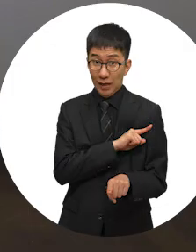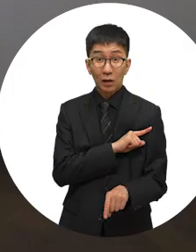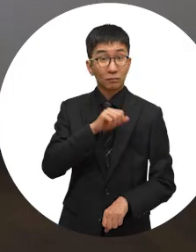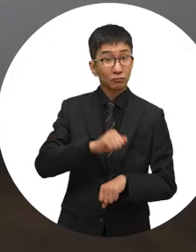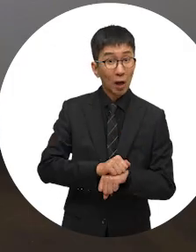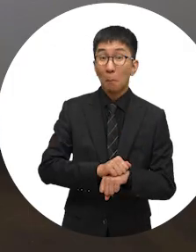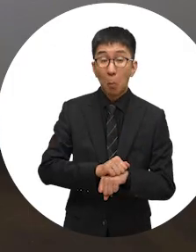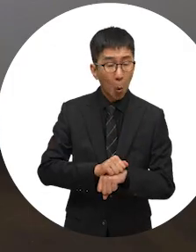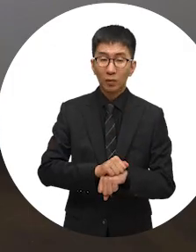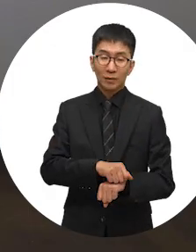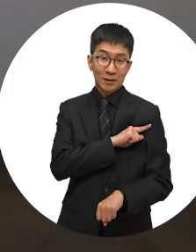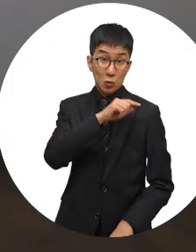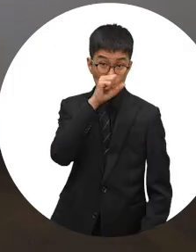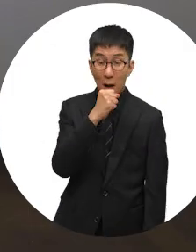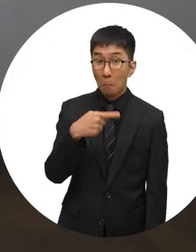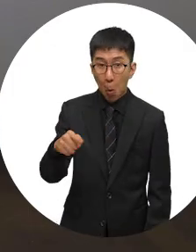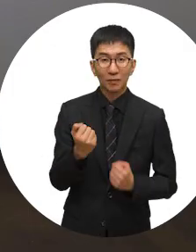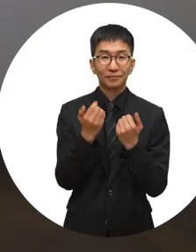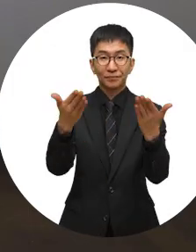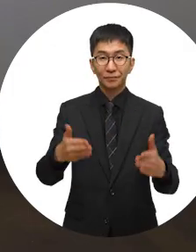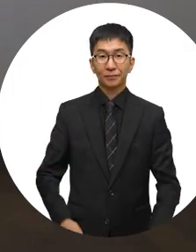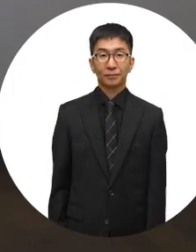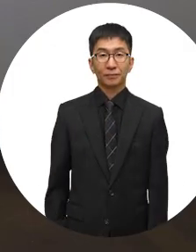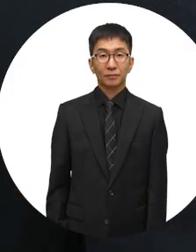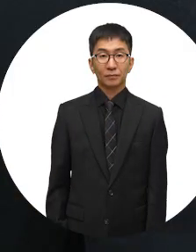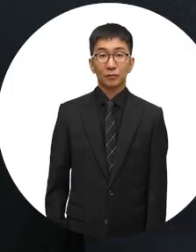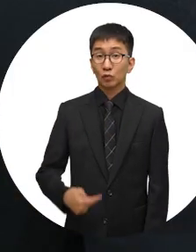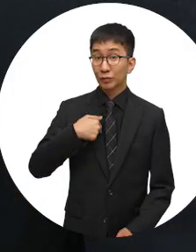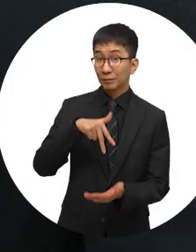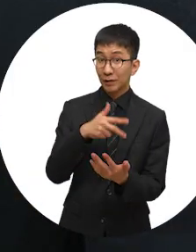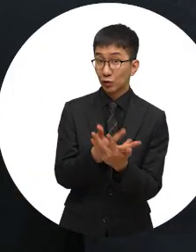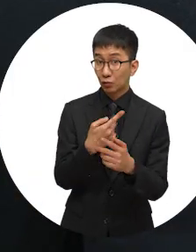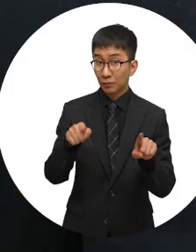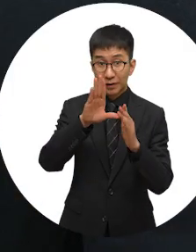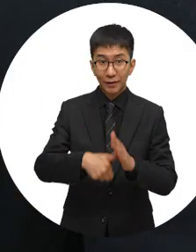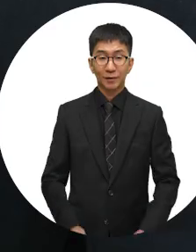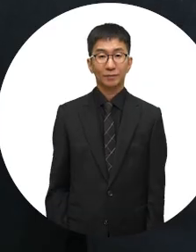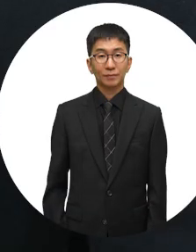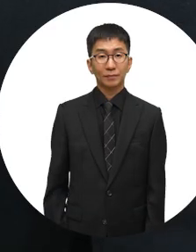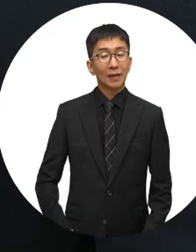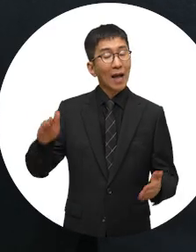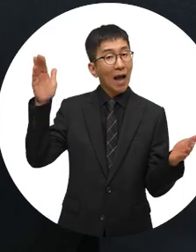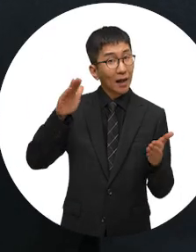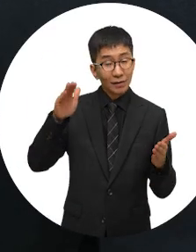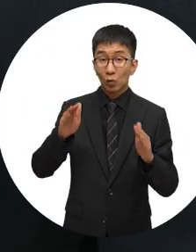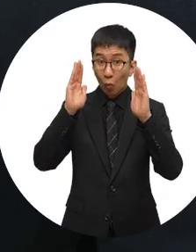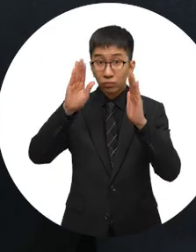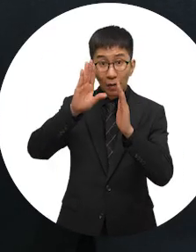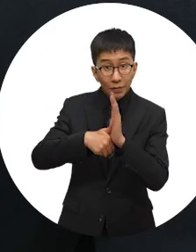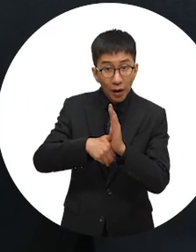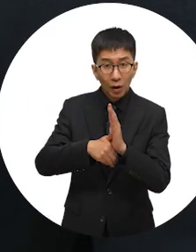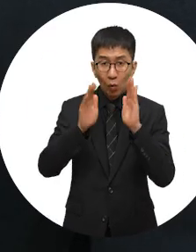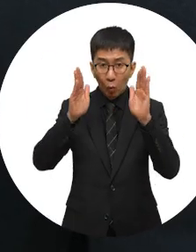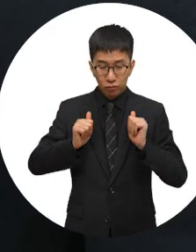가장 우수하게 평가하는 부분의 방향성을 안내드리려고 하는데요. 경기대학교는 서류평가 시 학생이 교과에서 보여준